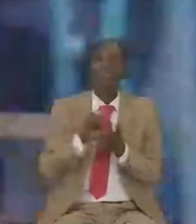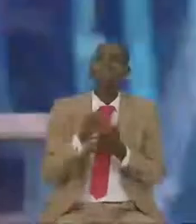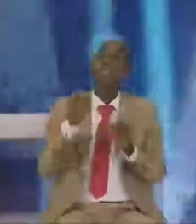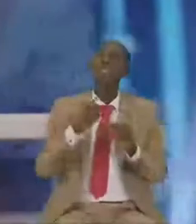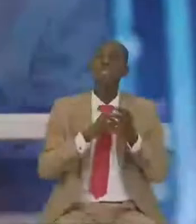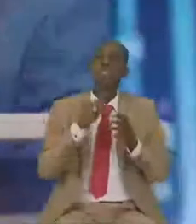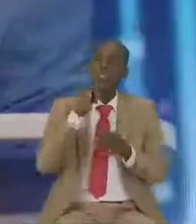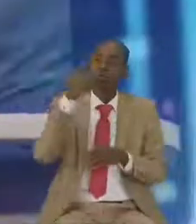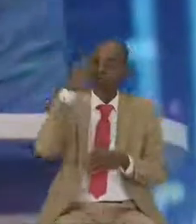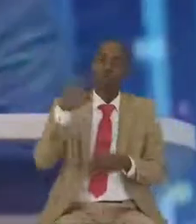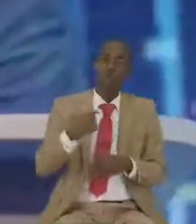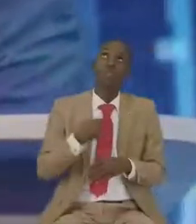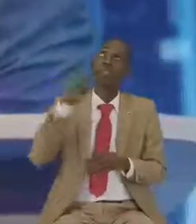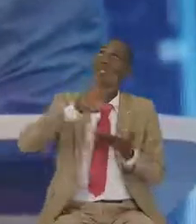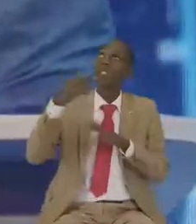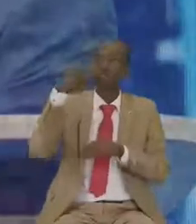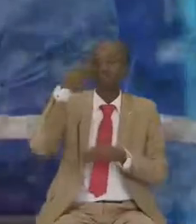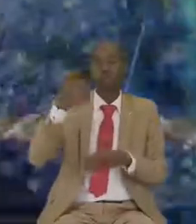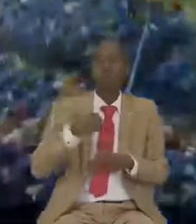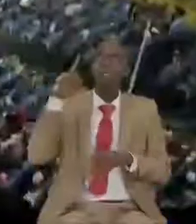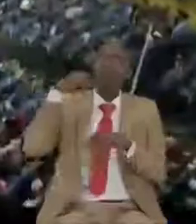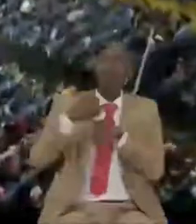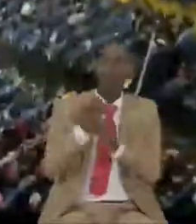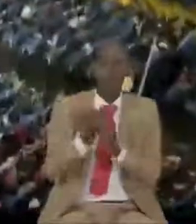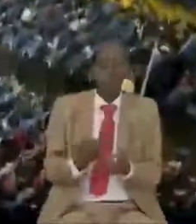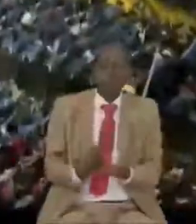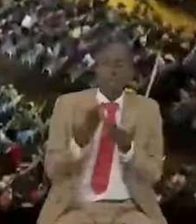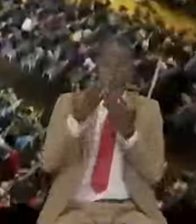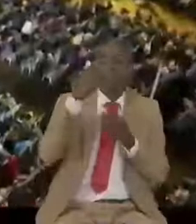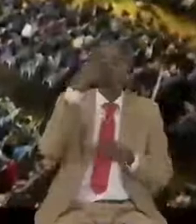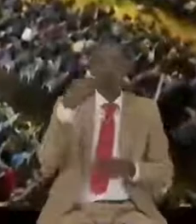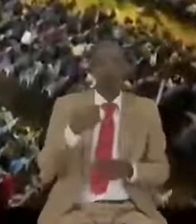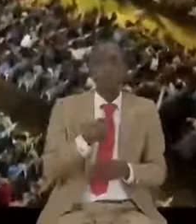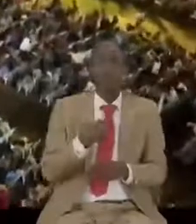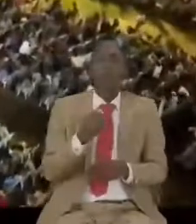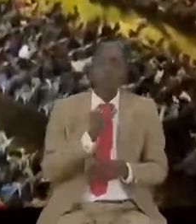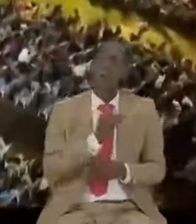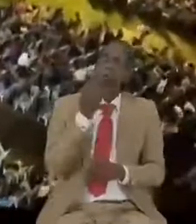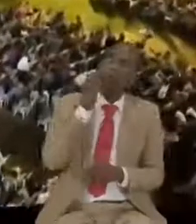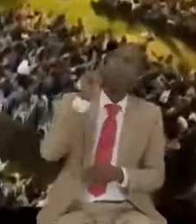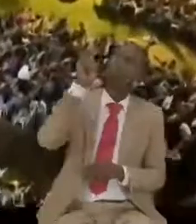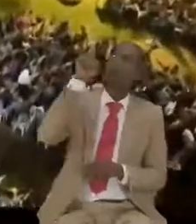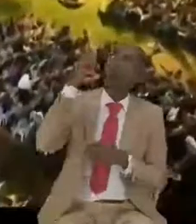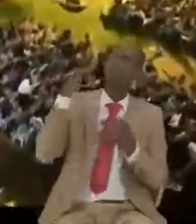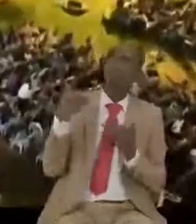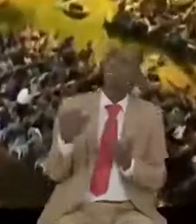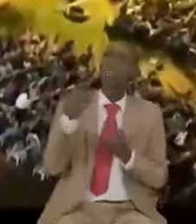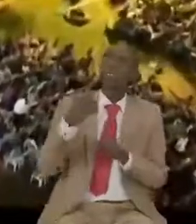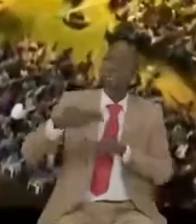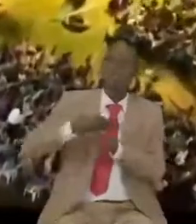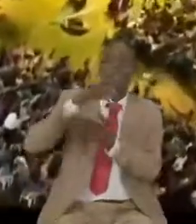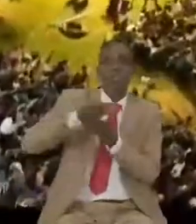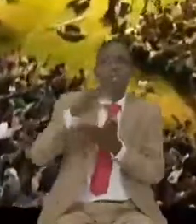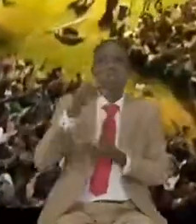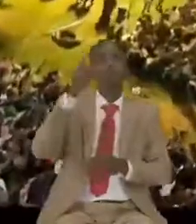dites, et tu dis en personne, Seigneur, oui, c'est pour moi. Christ est mort pour moi. Il a fait le sacrifice pour